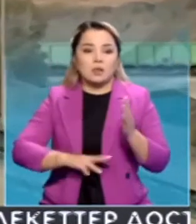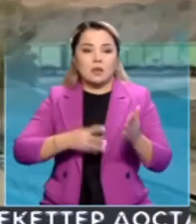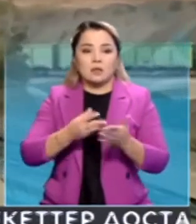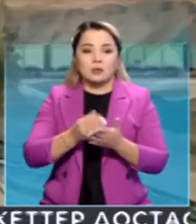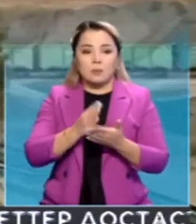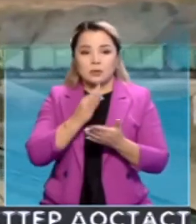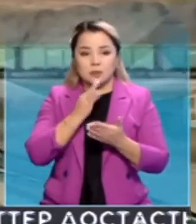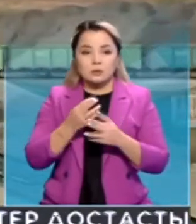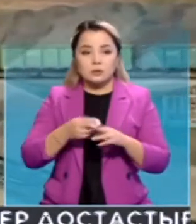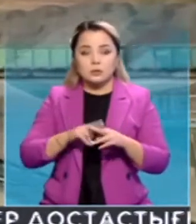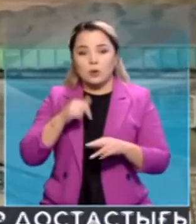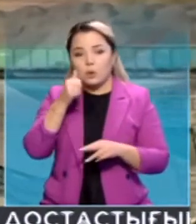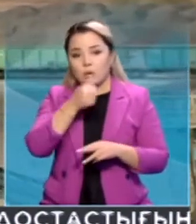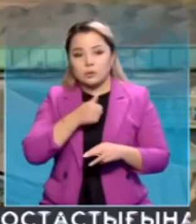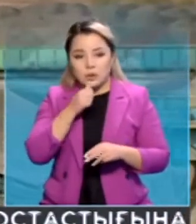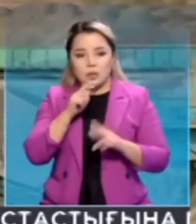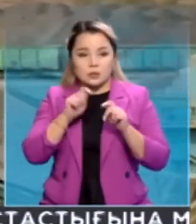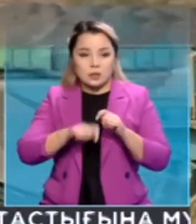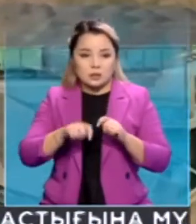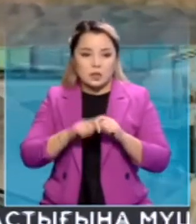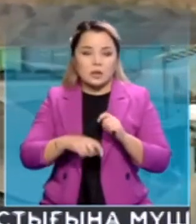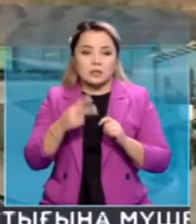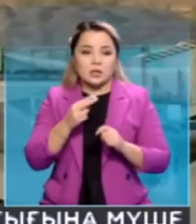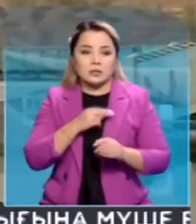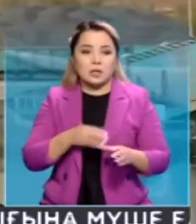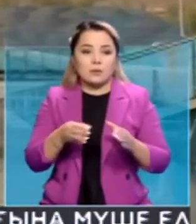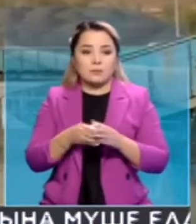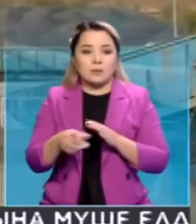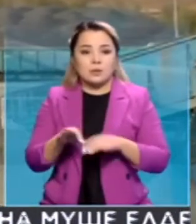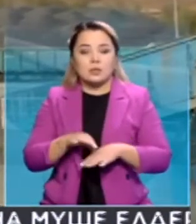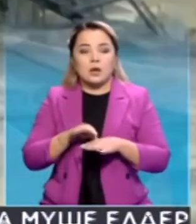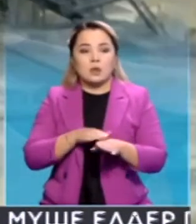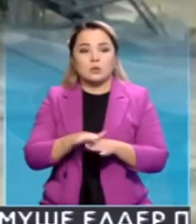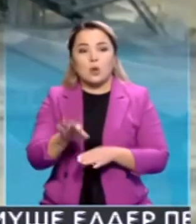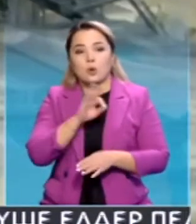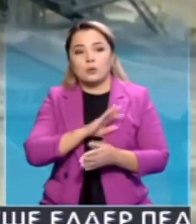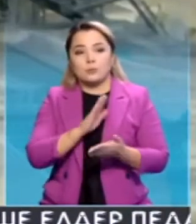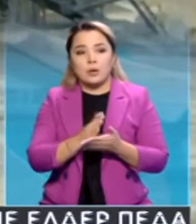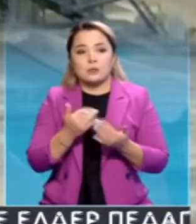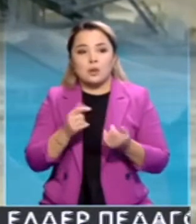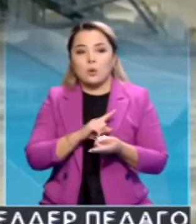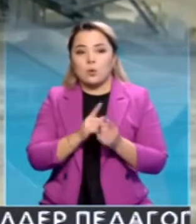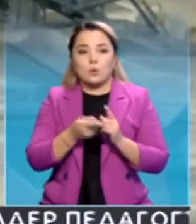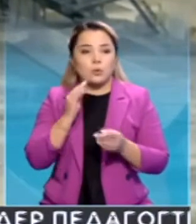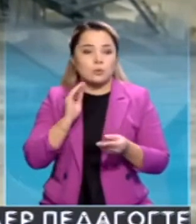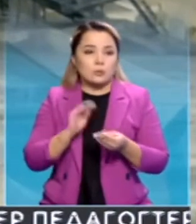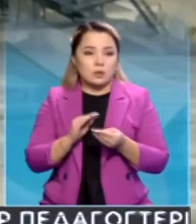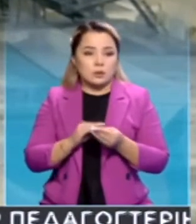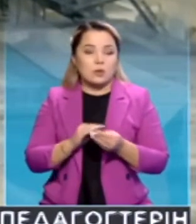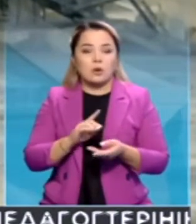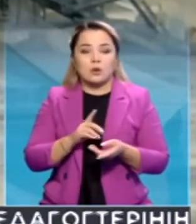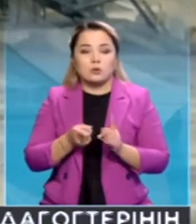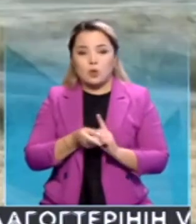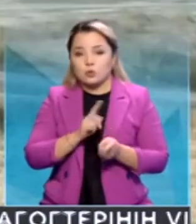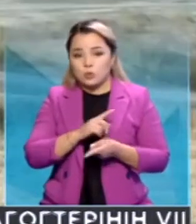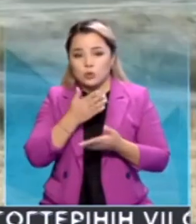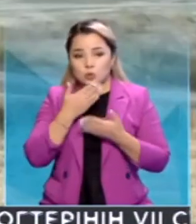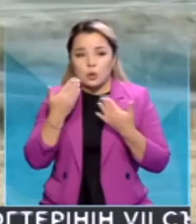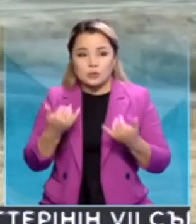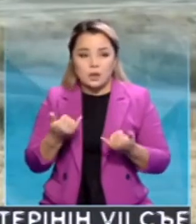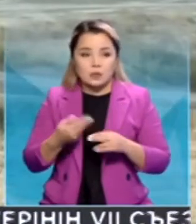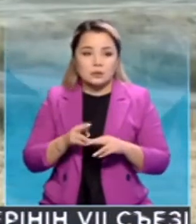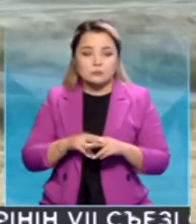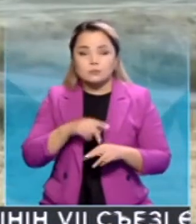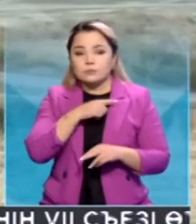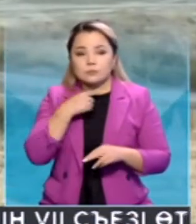салынған. Ал былтыр тексеруден соң екі серіктестікке шара қолданылды. Дегенмен жағдай өзгерер емес. Зауыт маңындағы ауылдардың тұрғындары тіпті